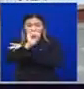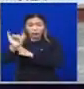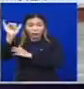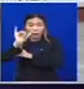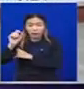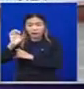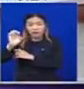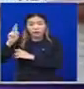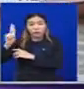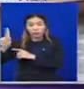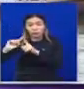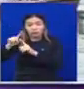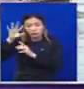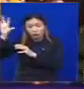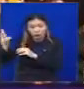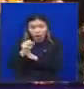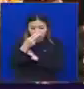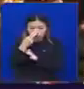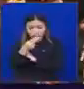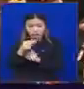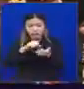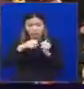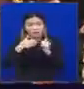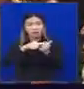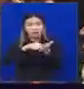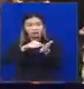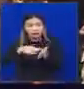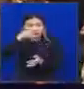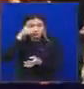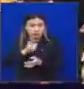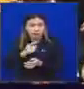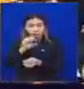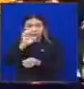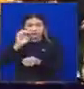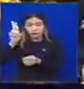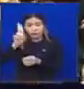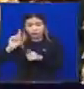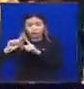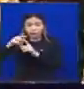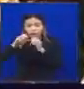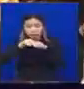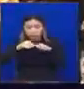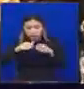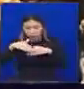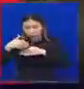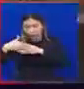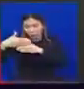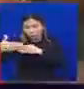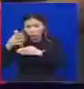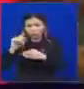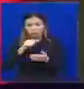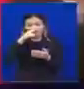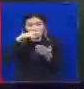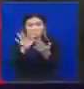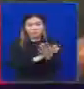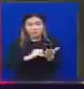EU ได้มองเห็นการเอาจริงในการแก้ไขปัญหานี้ทำให้ EU ได้ขยายเวลาการประเมินมาตรการแก้ไขปัญหาของประเทศไทย